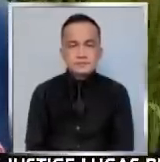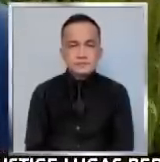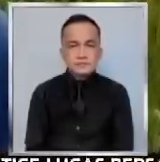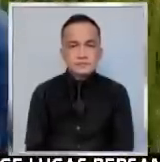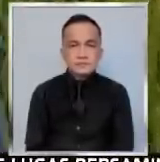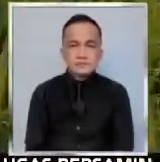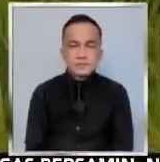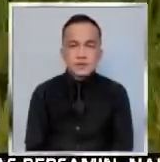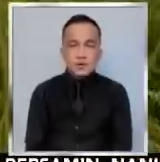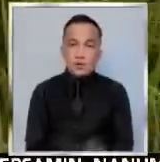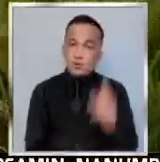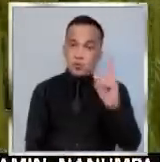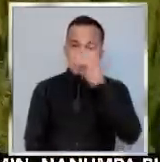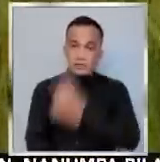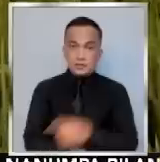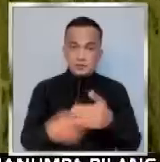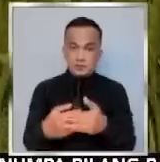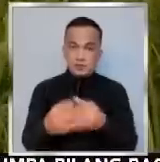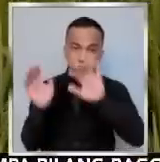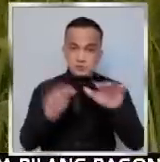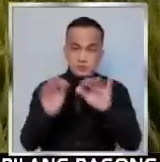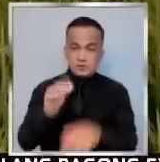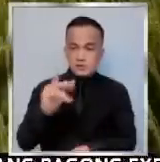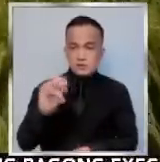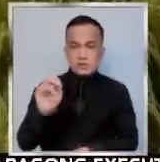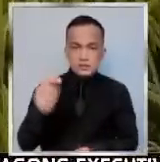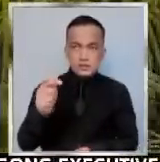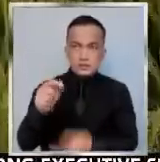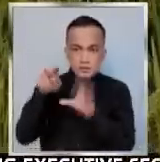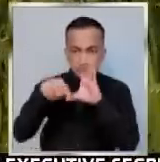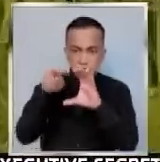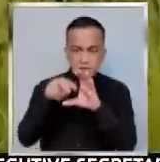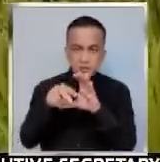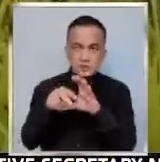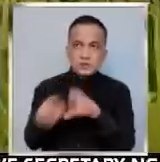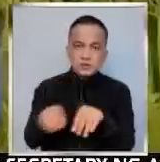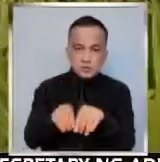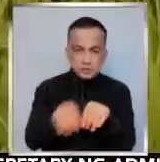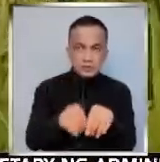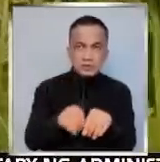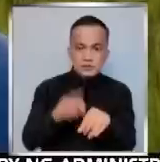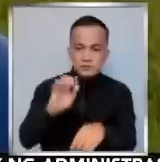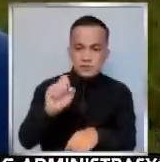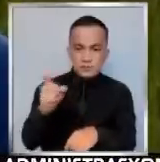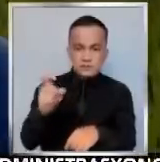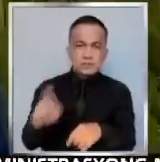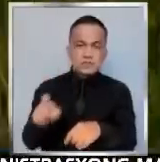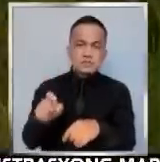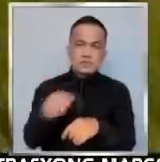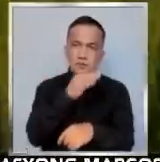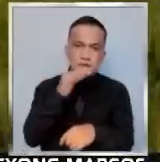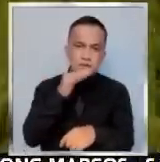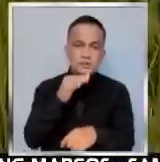Isang araw bago manalasa ang super bagyong Karding, nagvideo pa ang magsasakang si Felix Pangibitan sa kanyang bukirin. Sayang,